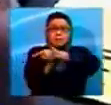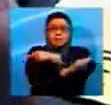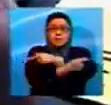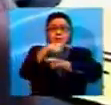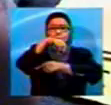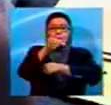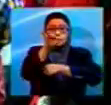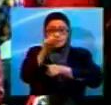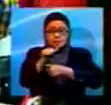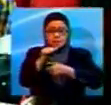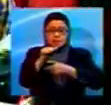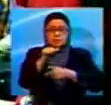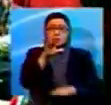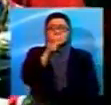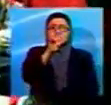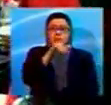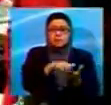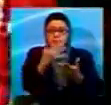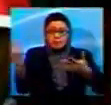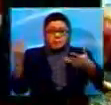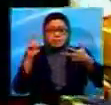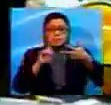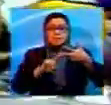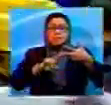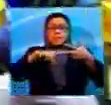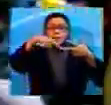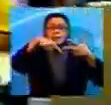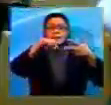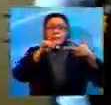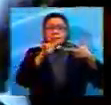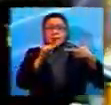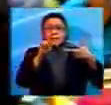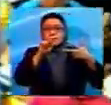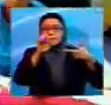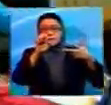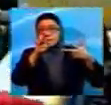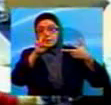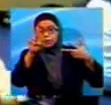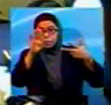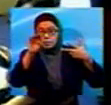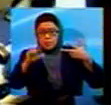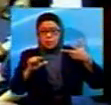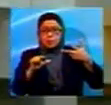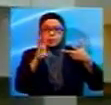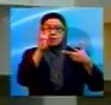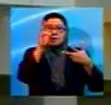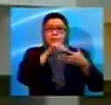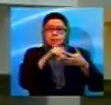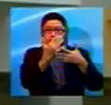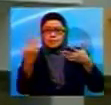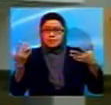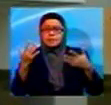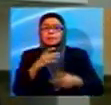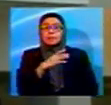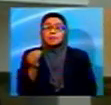terubong 780 orang dan paya terubung mukim 13 6382 orang SPR